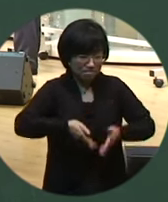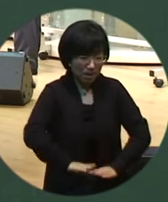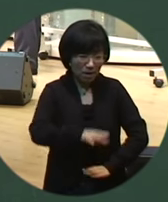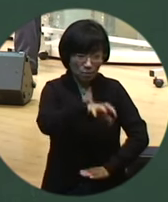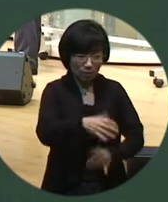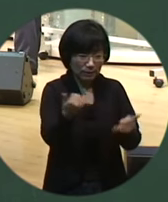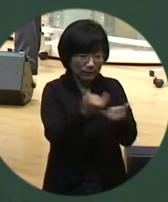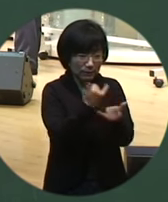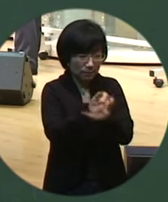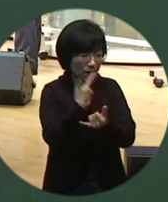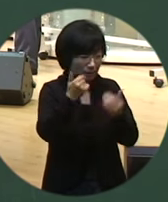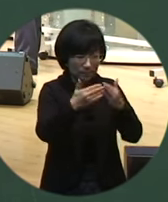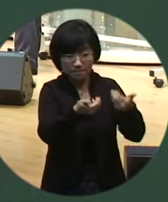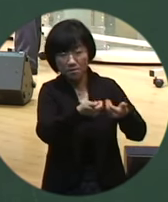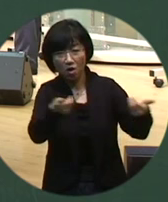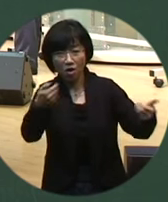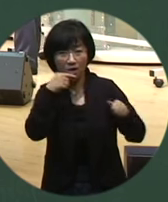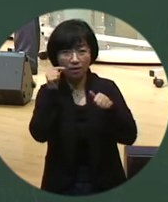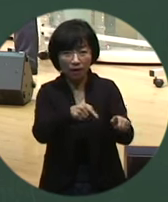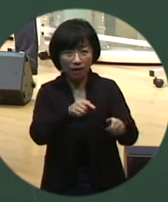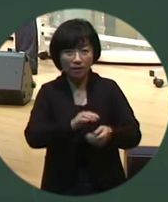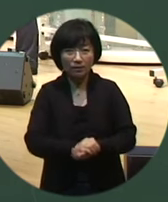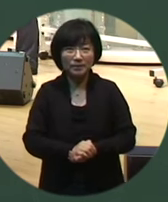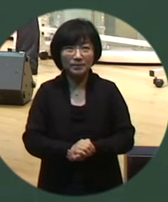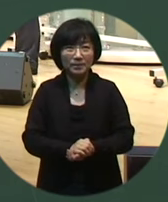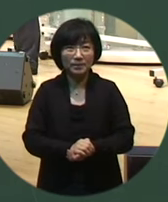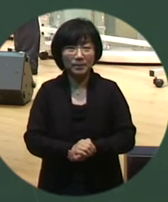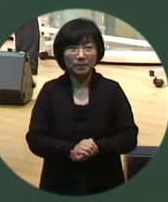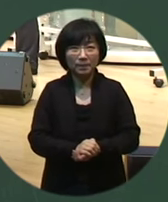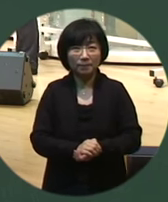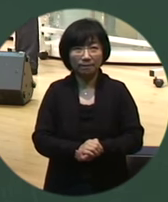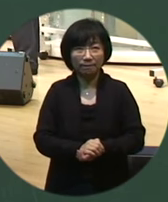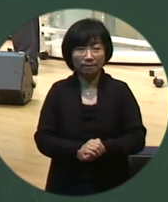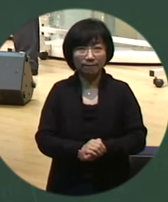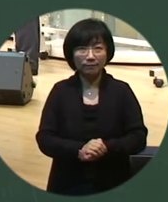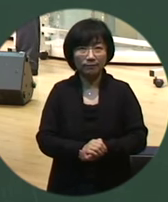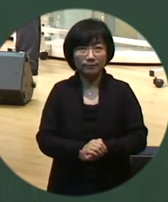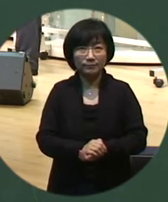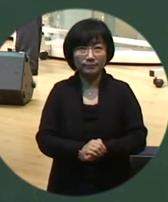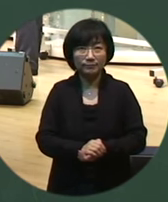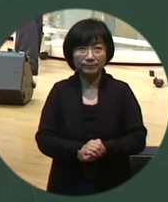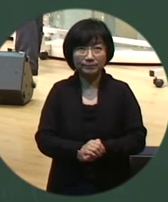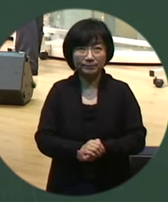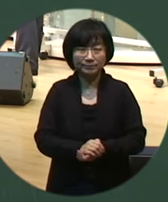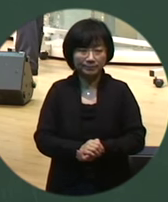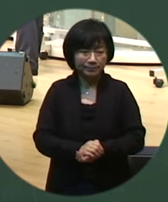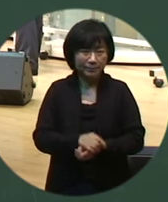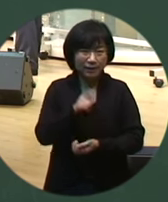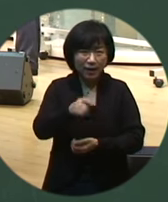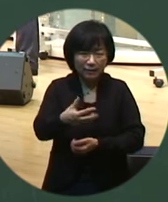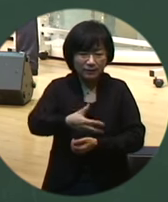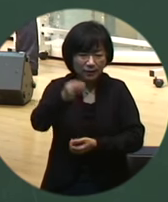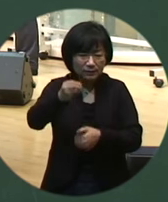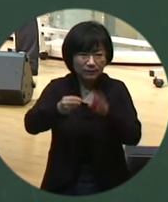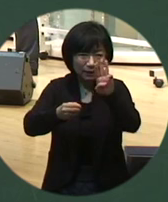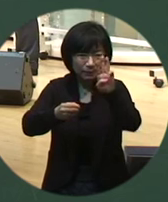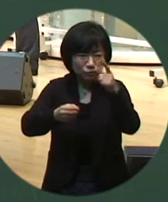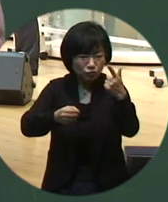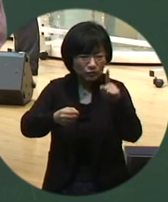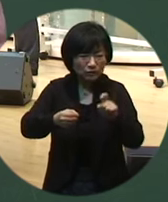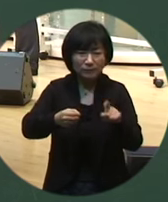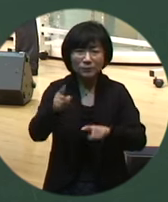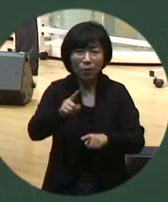father's household. 네 중심의 흐름. In other words, leave that flow of being centered on yourself. 물질이 기준된 흐름. Centered